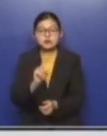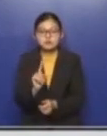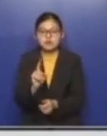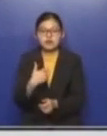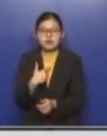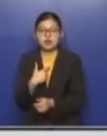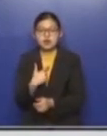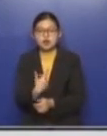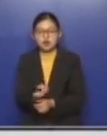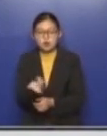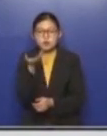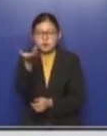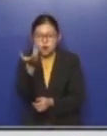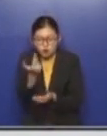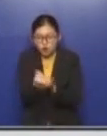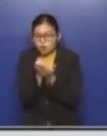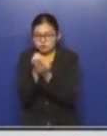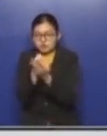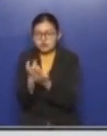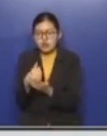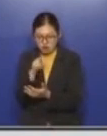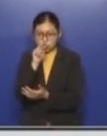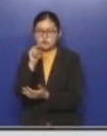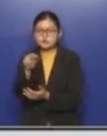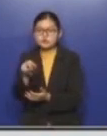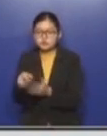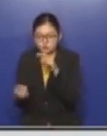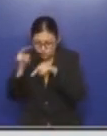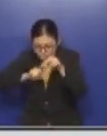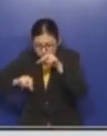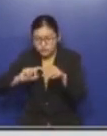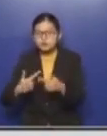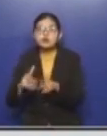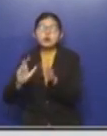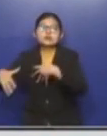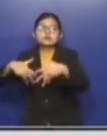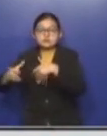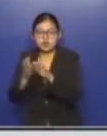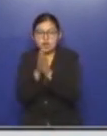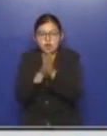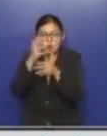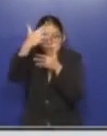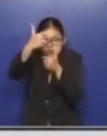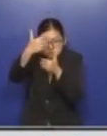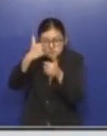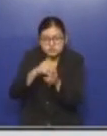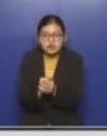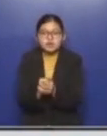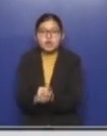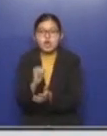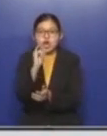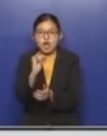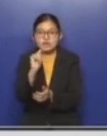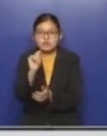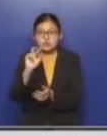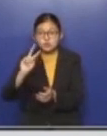าแล้วเราไปดูเขาเพราะนั้นในส่วนนั้นเขาก็เลยให้ความสนใจทำให้เรตติ้งของไอทีวียุคนั้น